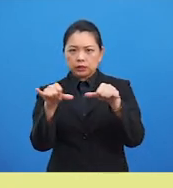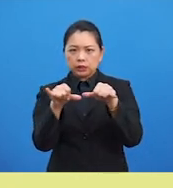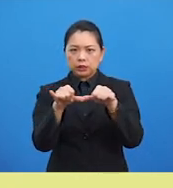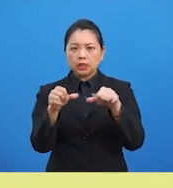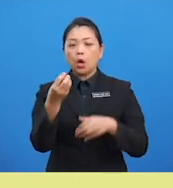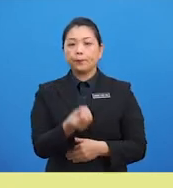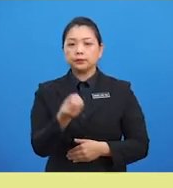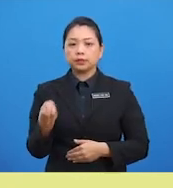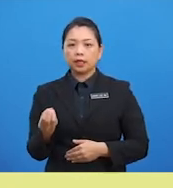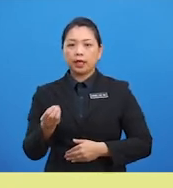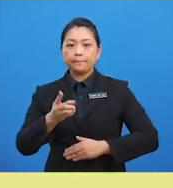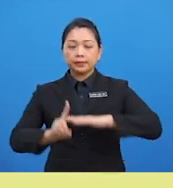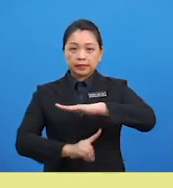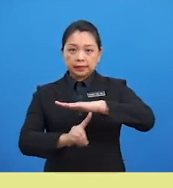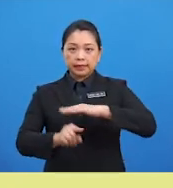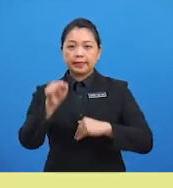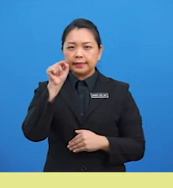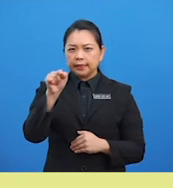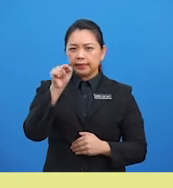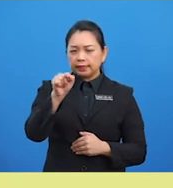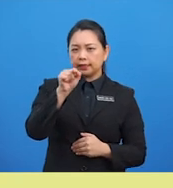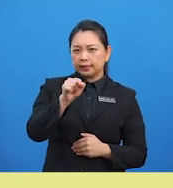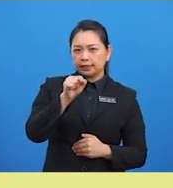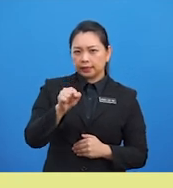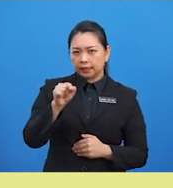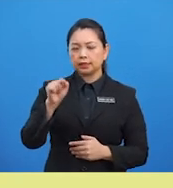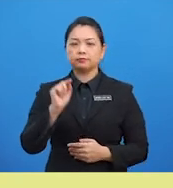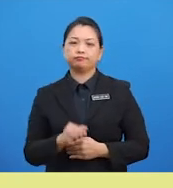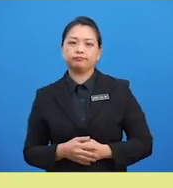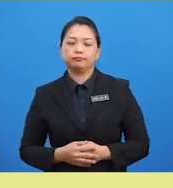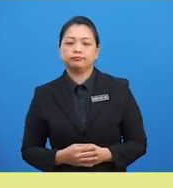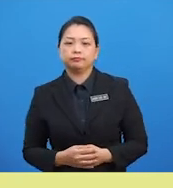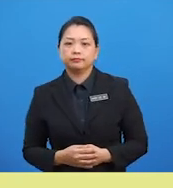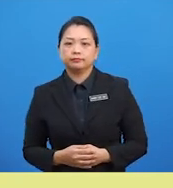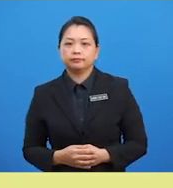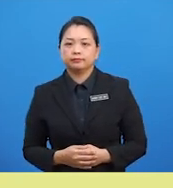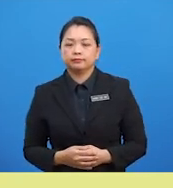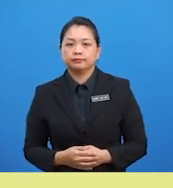objek berdasarkan titik-titik tertentu.